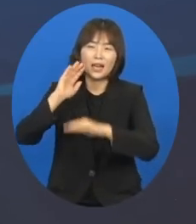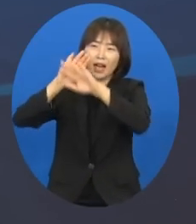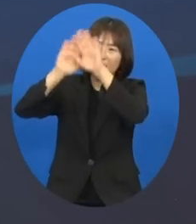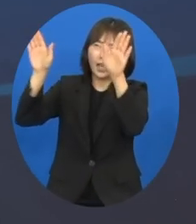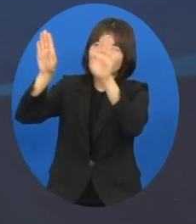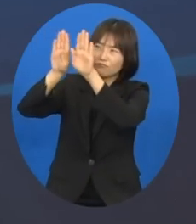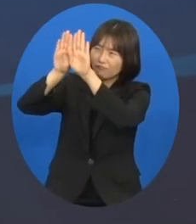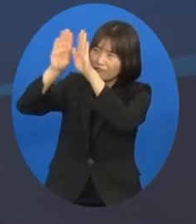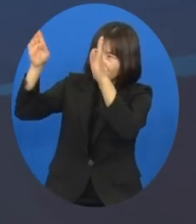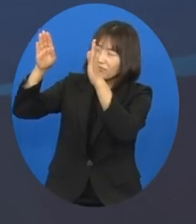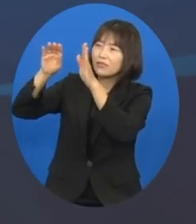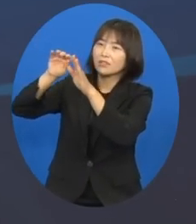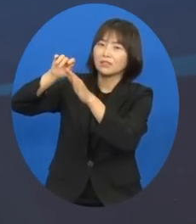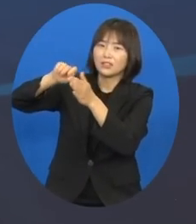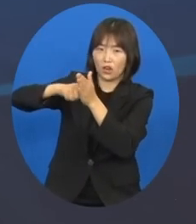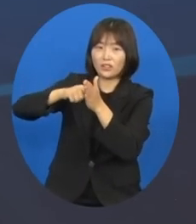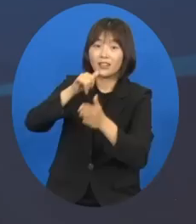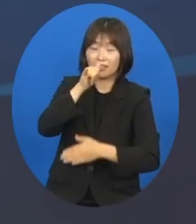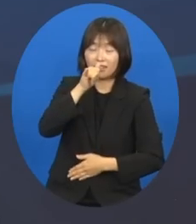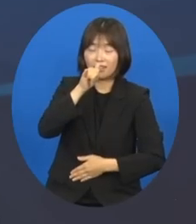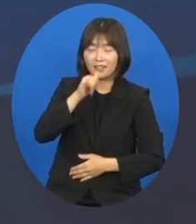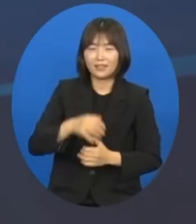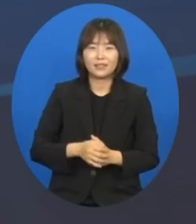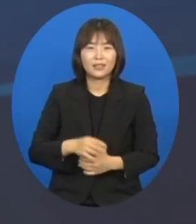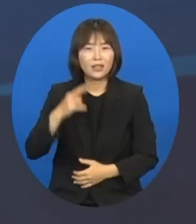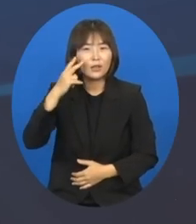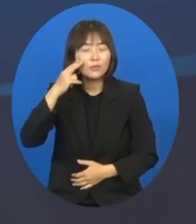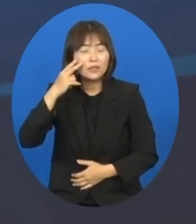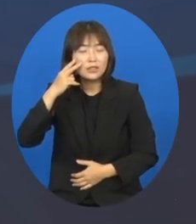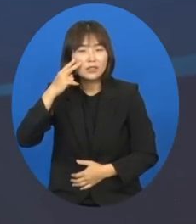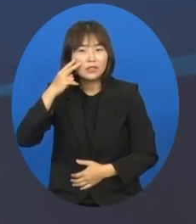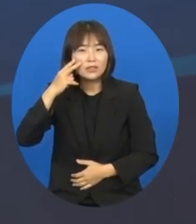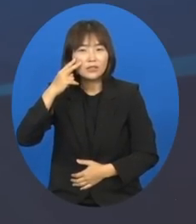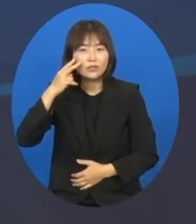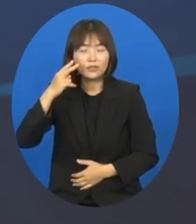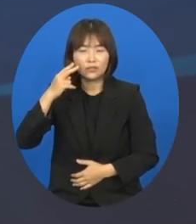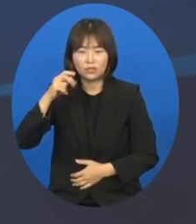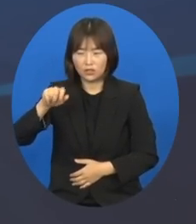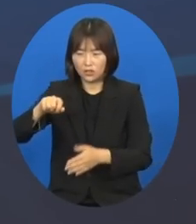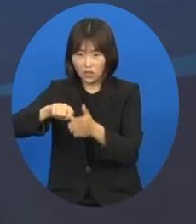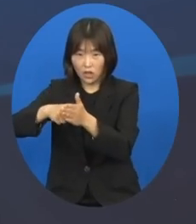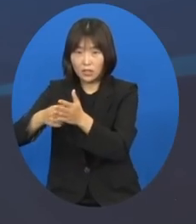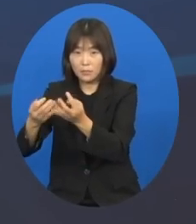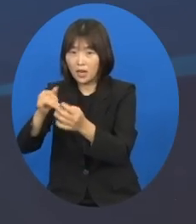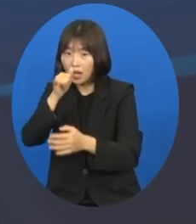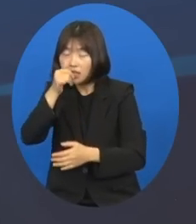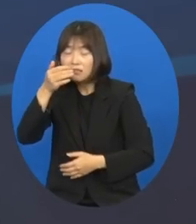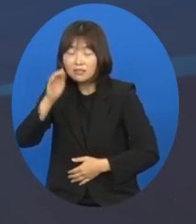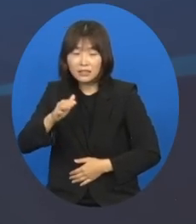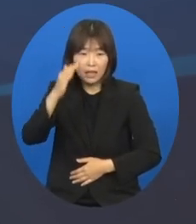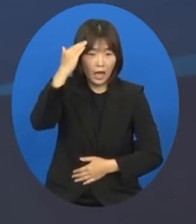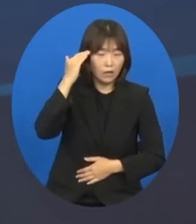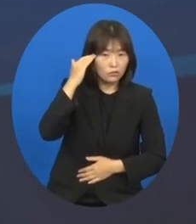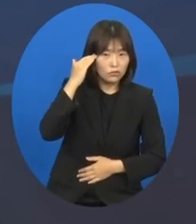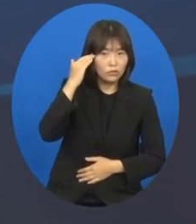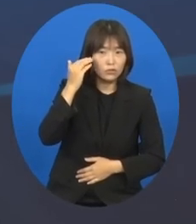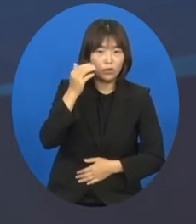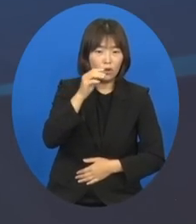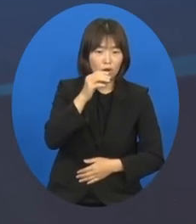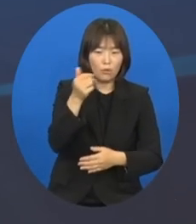여는 만능 열쇠가 있는데 미국에는 열쇠가 많은데 한국에 오니까 번호를 눌러 가지고